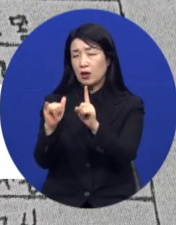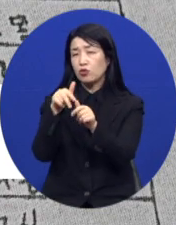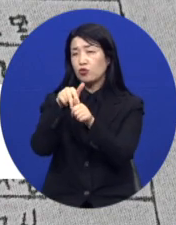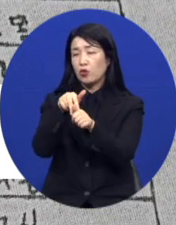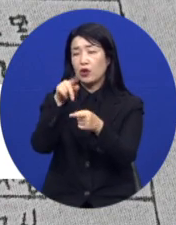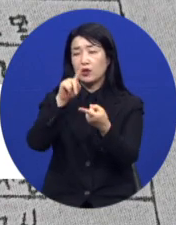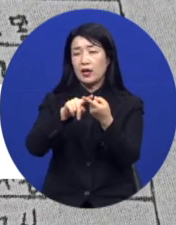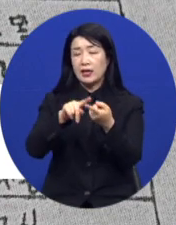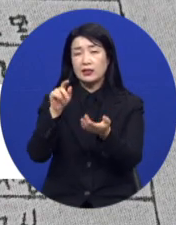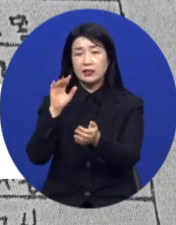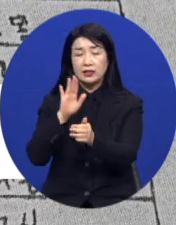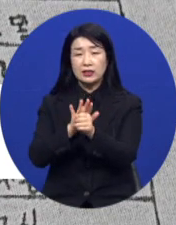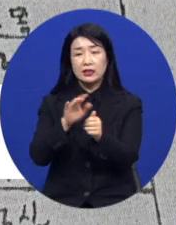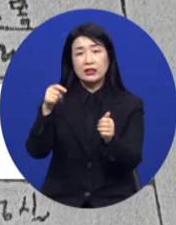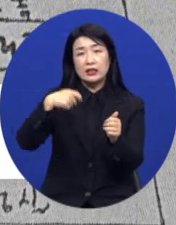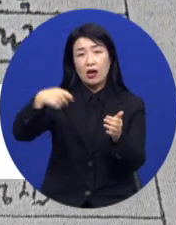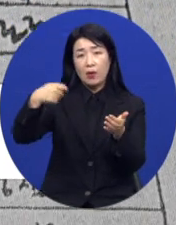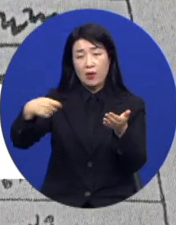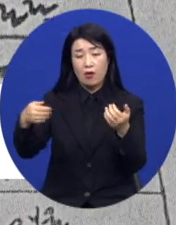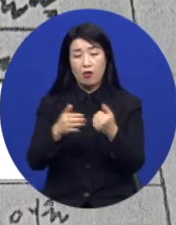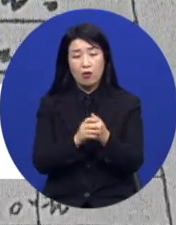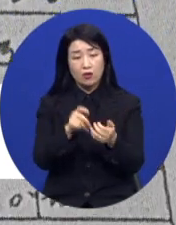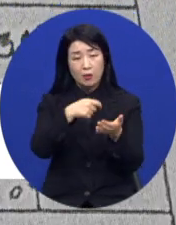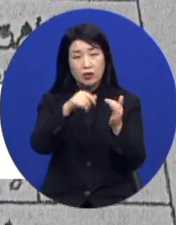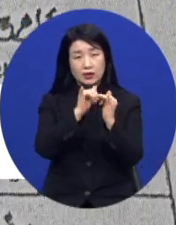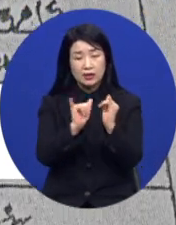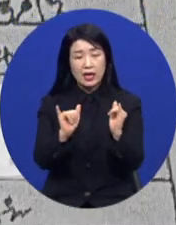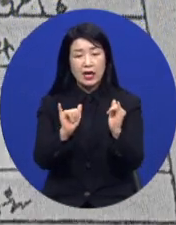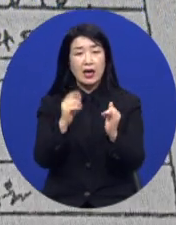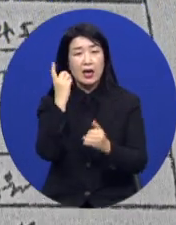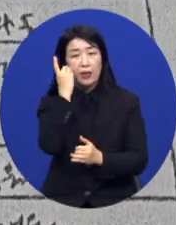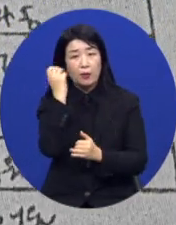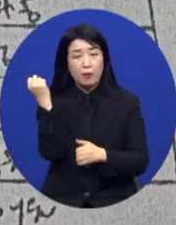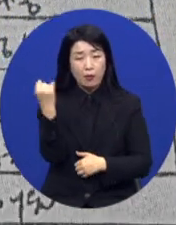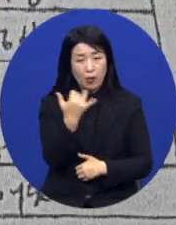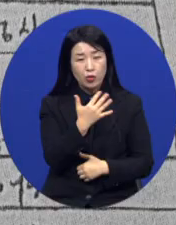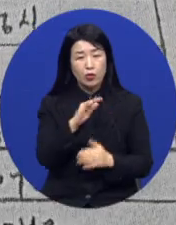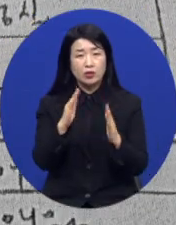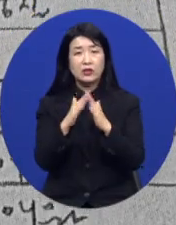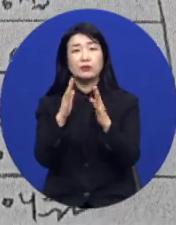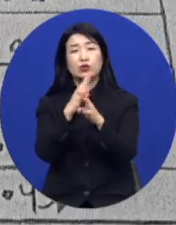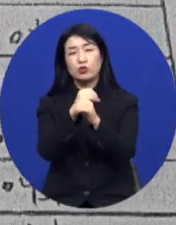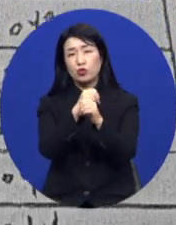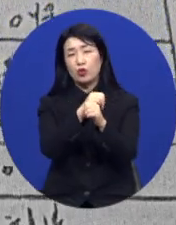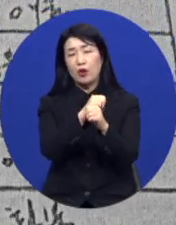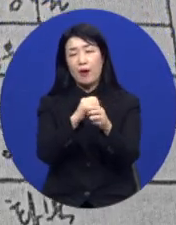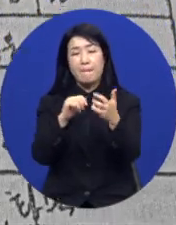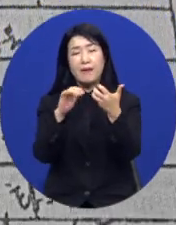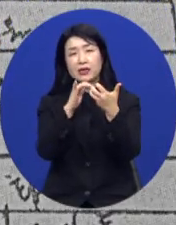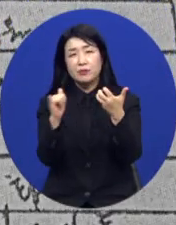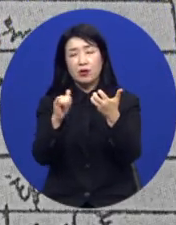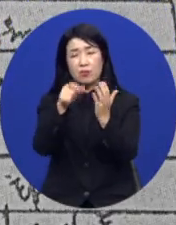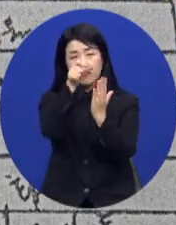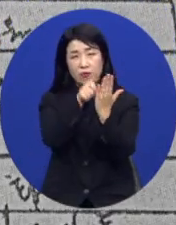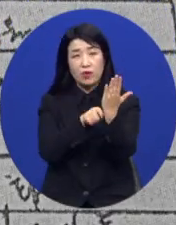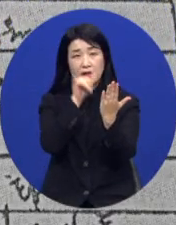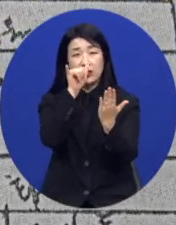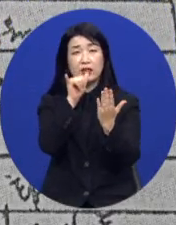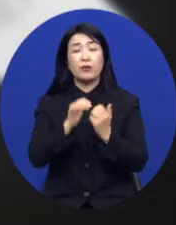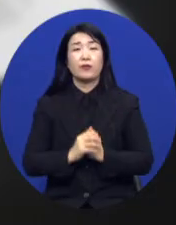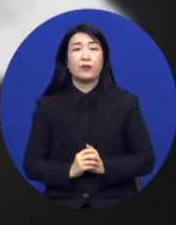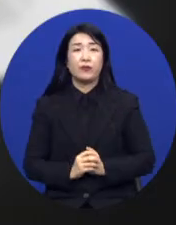지지 서명이라는 글 아래 서명자의 이름과 연락처, 거주지 등 80여 명의 개인정보가 빼곡히 적혀